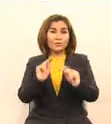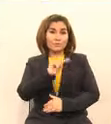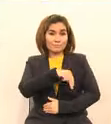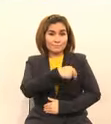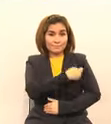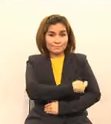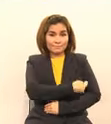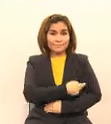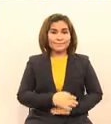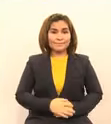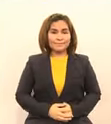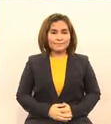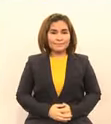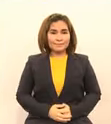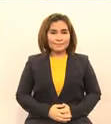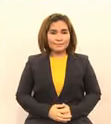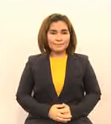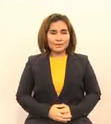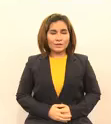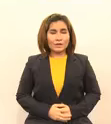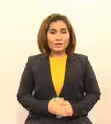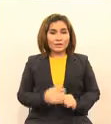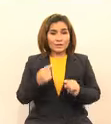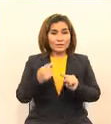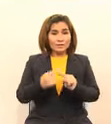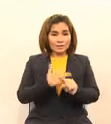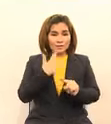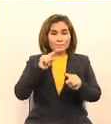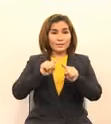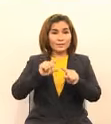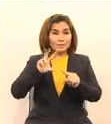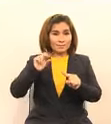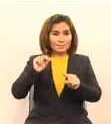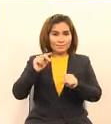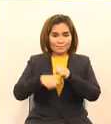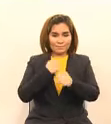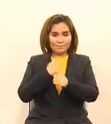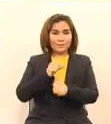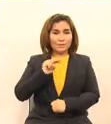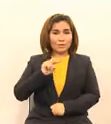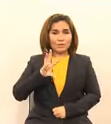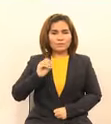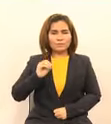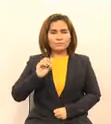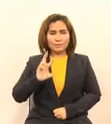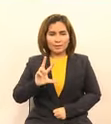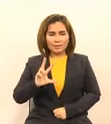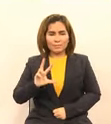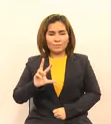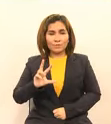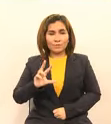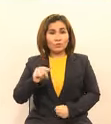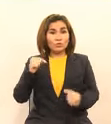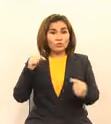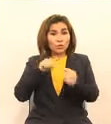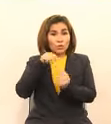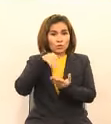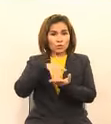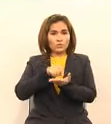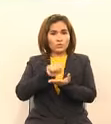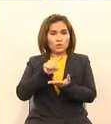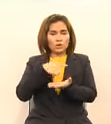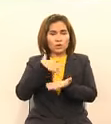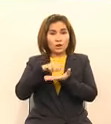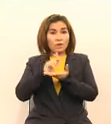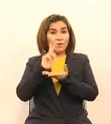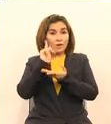ขนะครับประจำวันที่30มีนาคม2563นะครับหน้าศูนย์แถลงข่าวโรคติดเชื้อไว